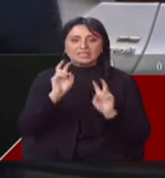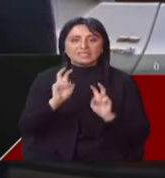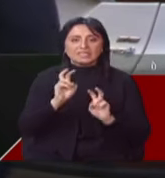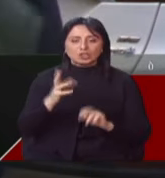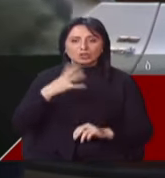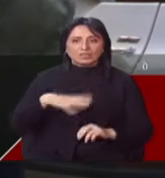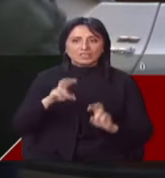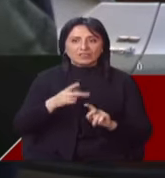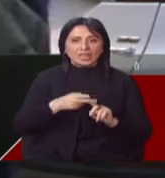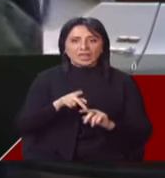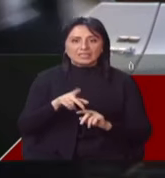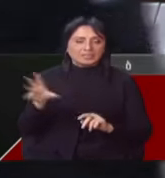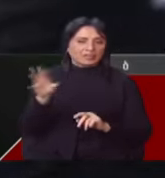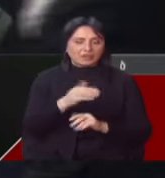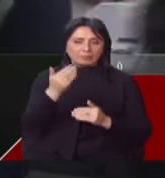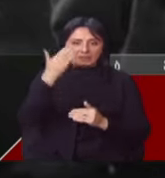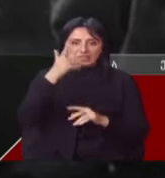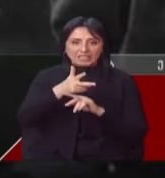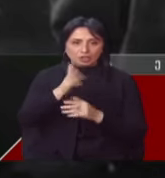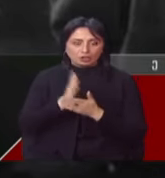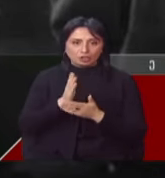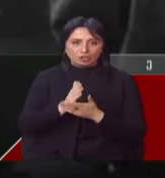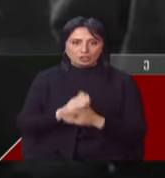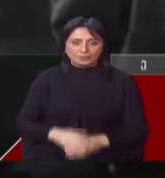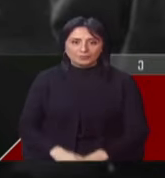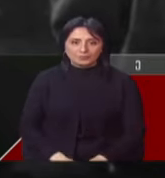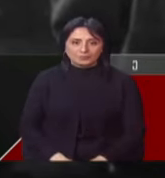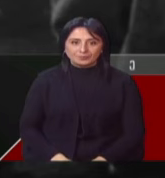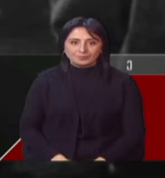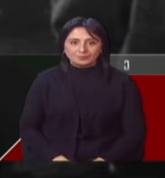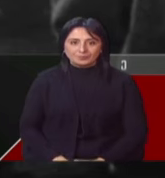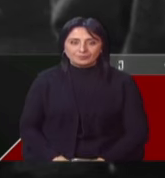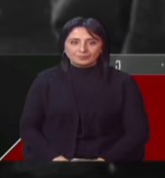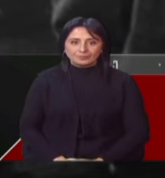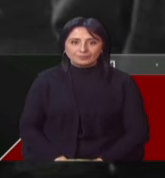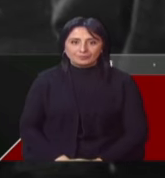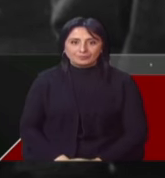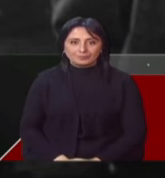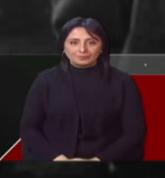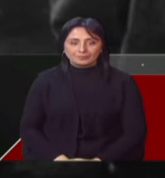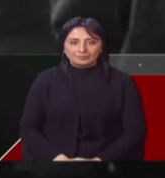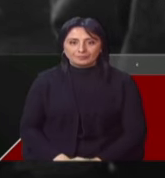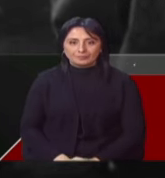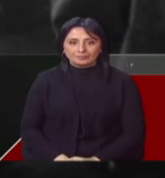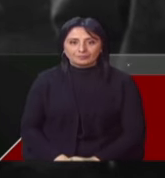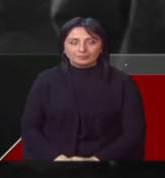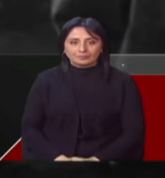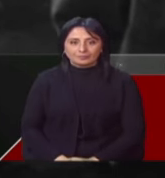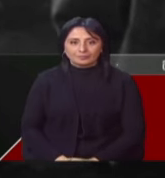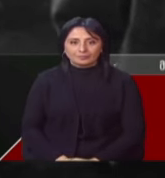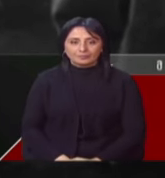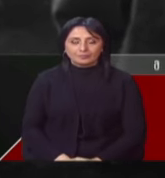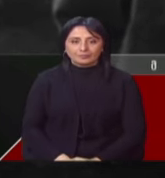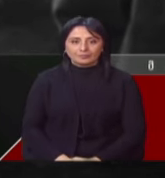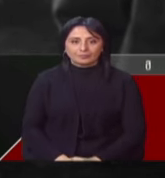ნიშნავს საქართველო, ეს ყველა მის ფილმში არის. დაიხსოვეთ, გადაეცი თქვენს ახლობლებს, ნათესავებს,